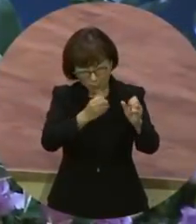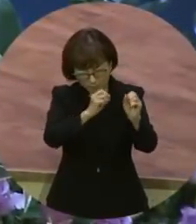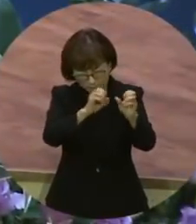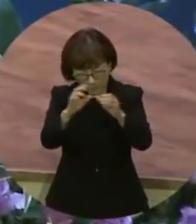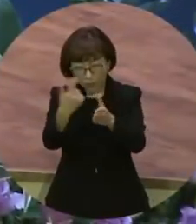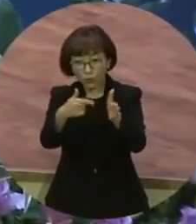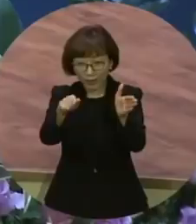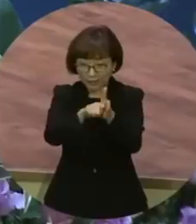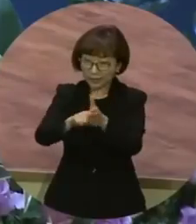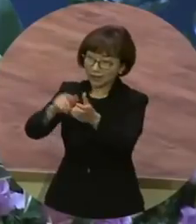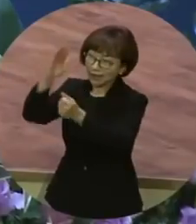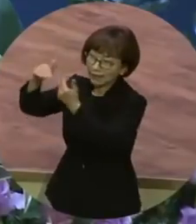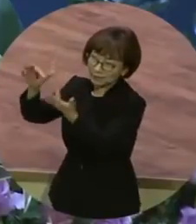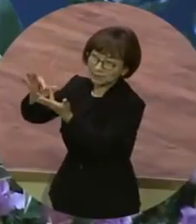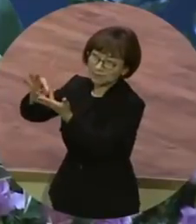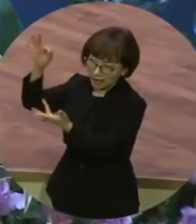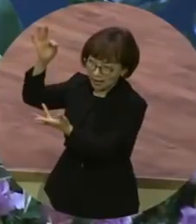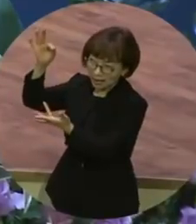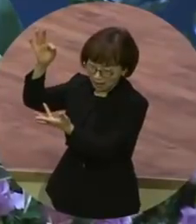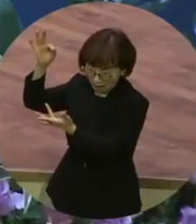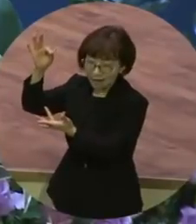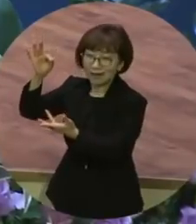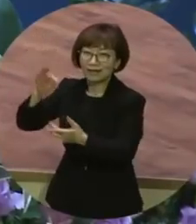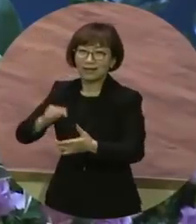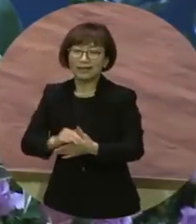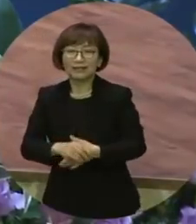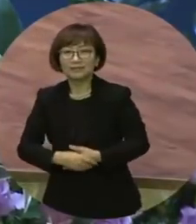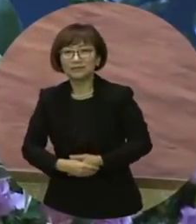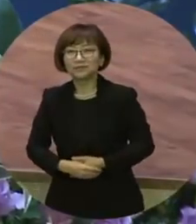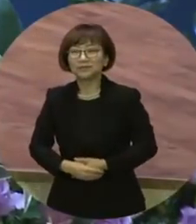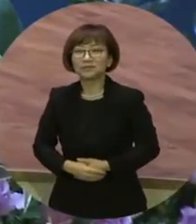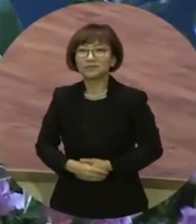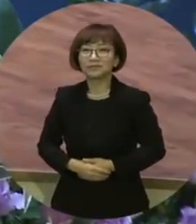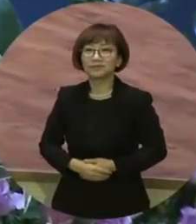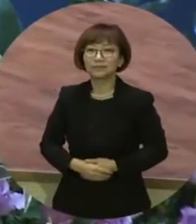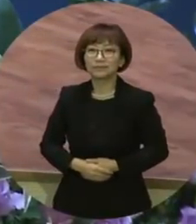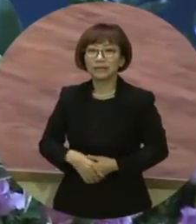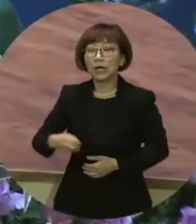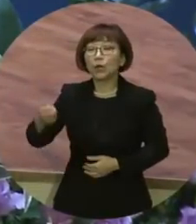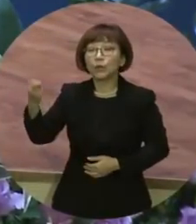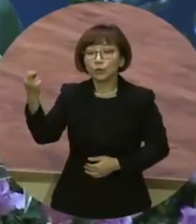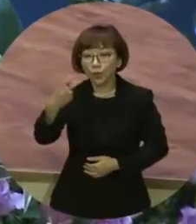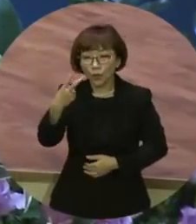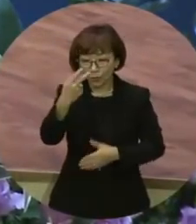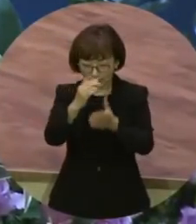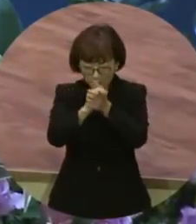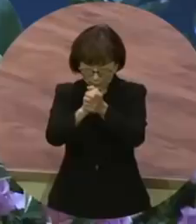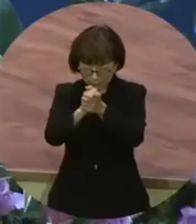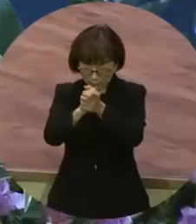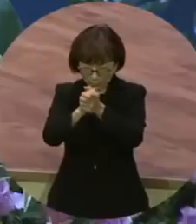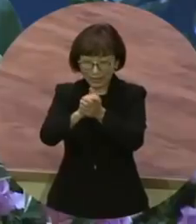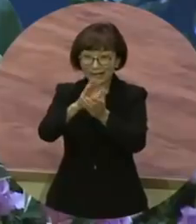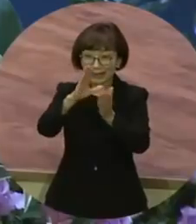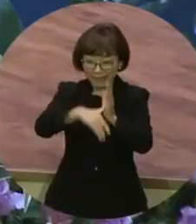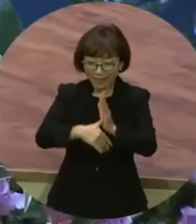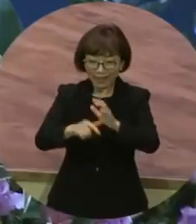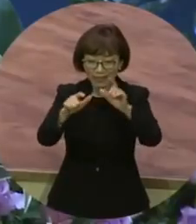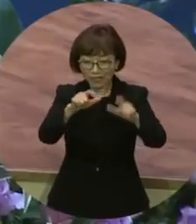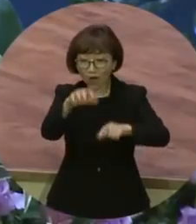하기를 기도했을 것입니다. 그래서 기도는 현장을 정복하는 시간이에요. 이 힘이 없으면 아무리 현장